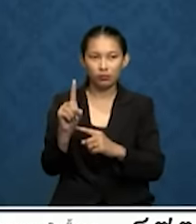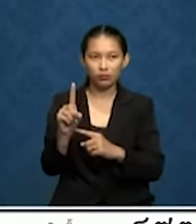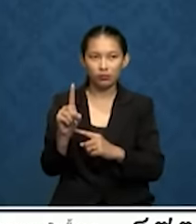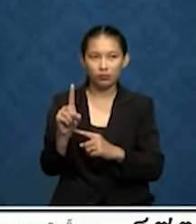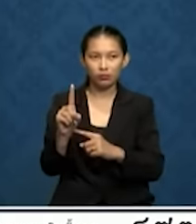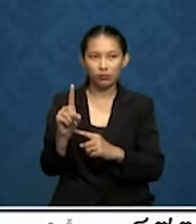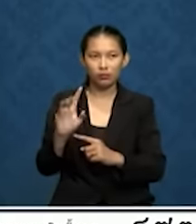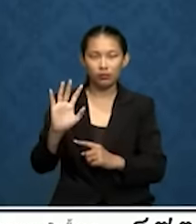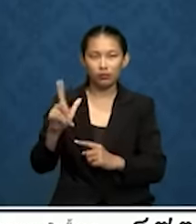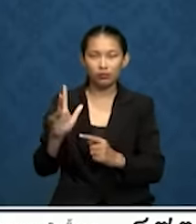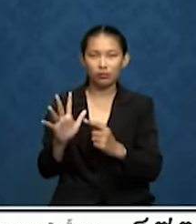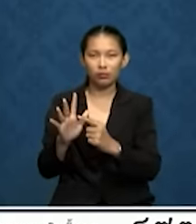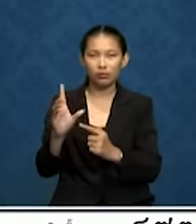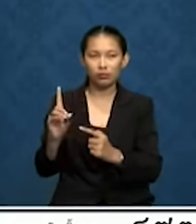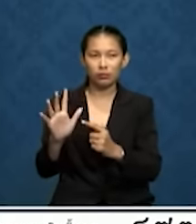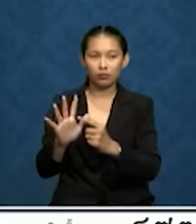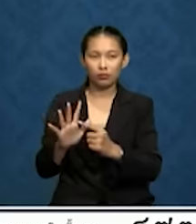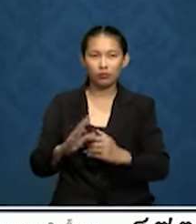นายชาดาไทยเศรษ